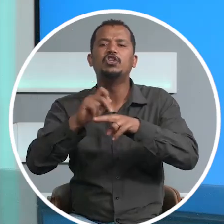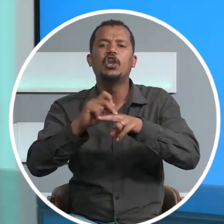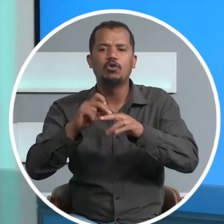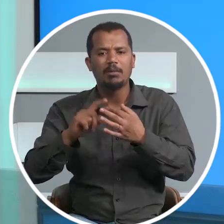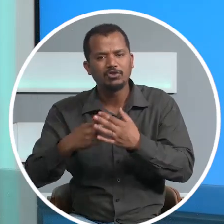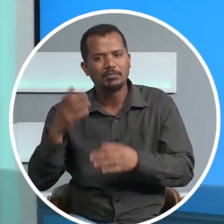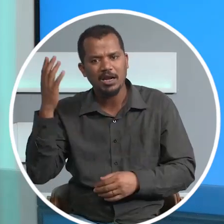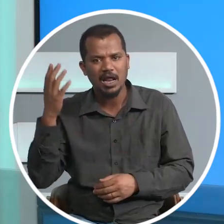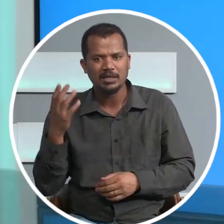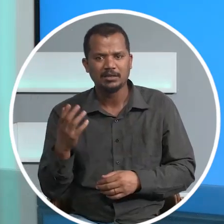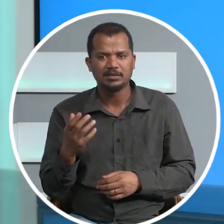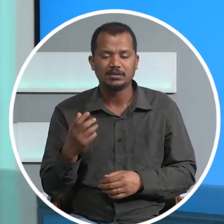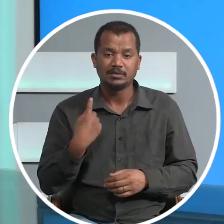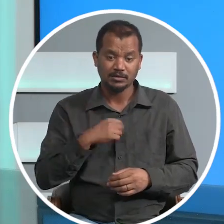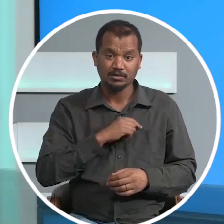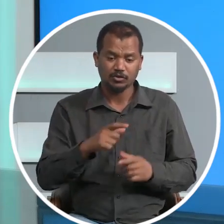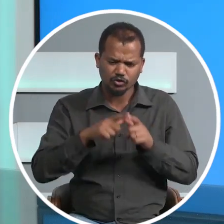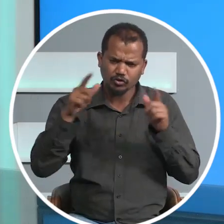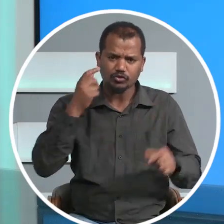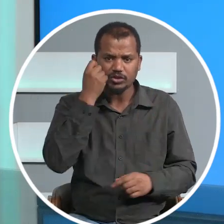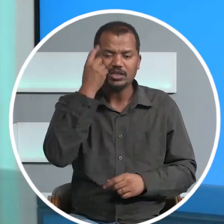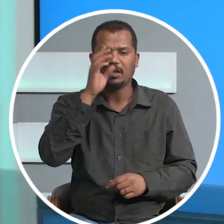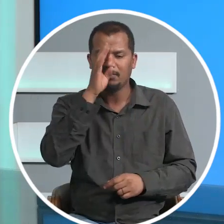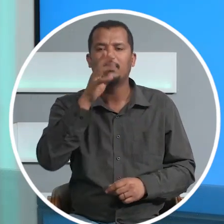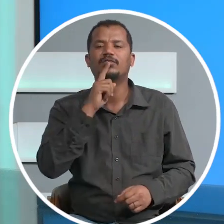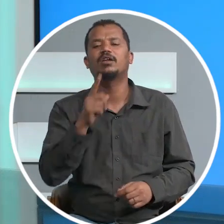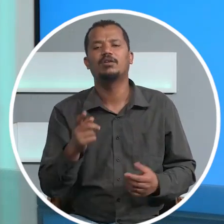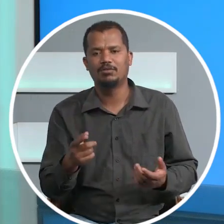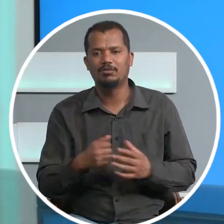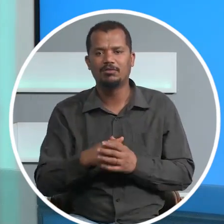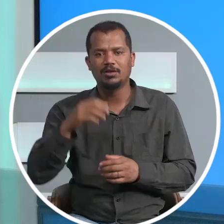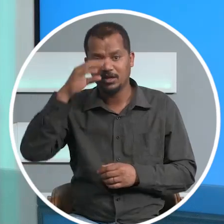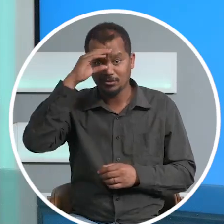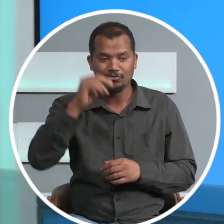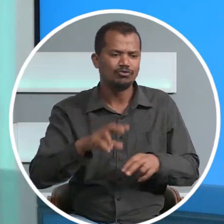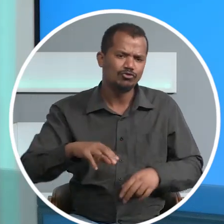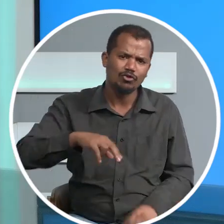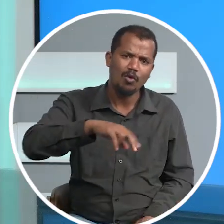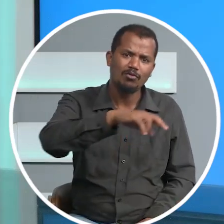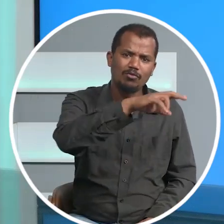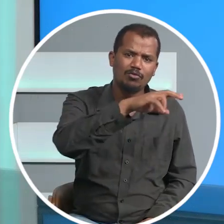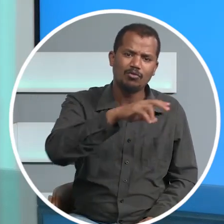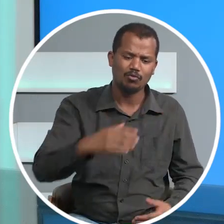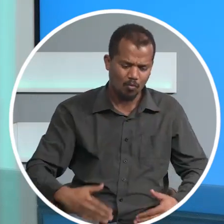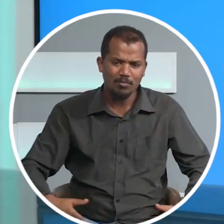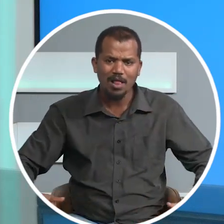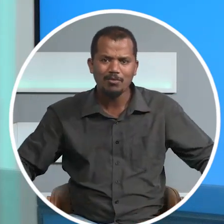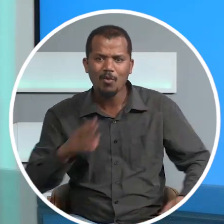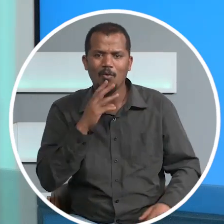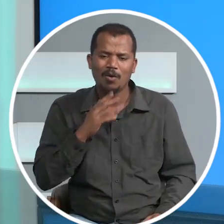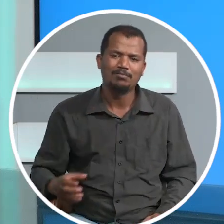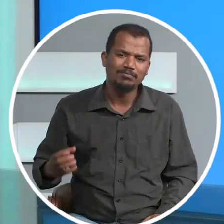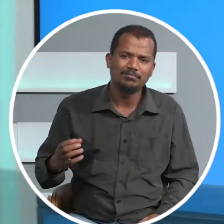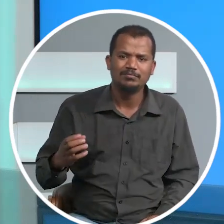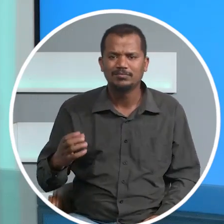ጀምረናል፣ አስተዋውቀናል። ለእኛ ትልቁና ዋና ደግሞ ግንዛቤ መፍጠር ነው። ከዚህ ጋር በተጨማሪ እና ሰዎች ሲጓዙ ቁምጣ ለብሰው ውሃ